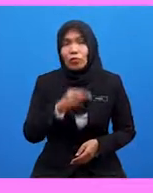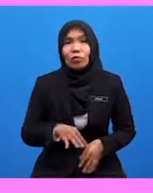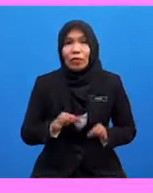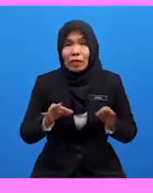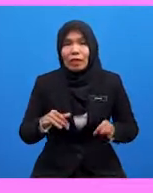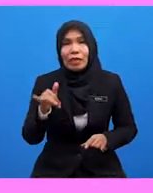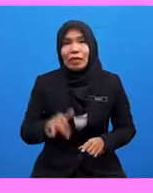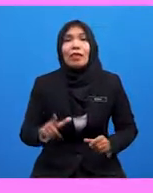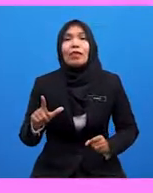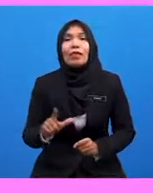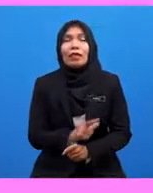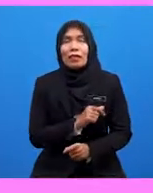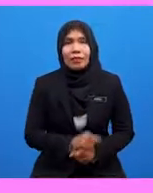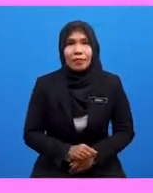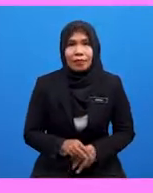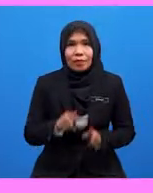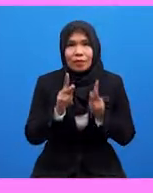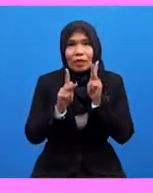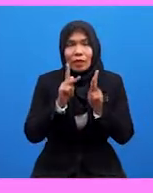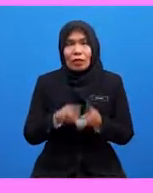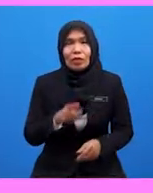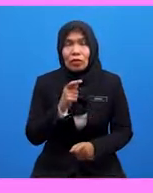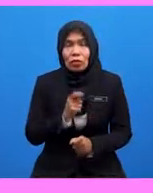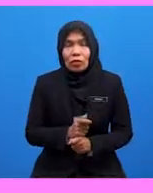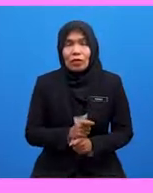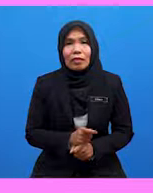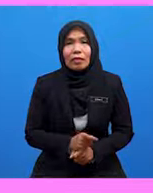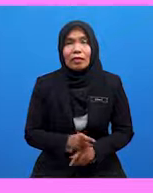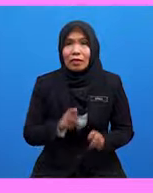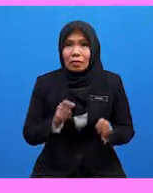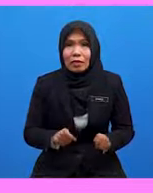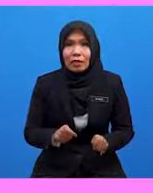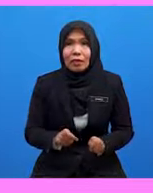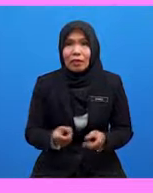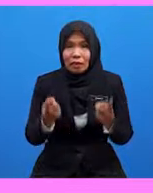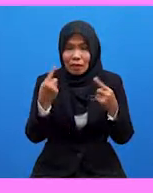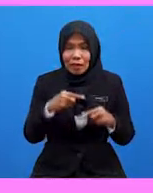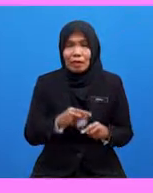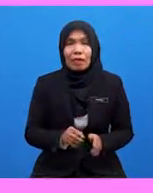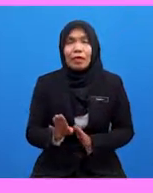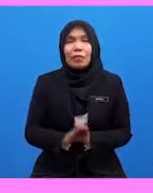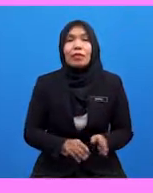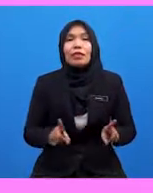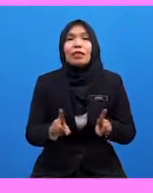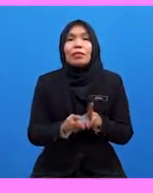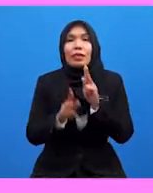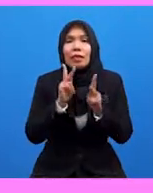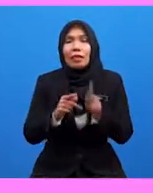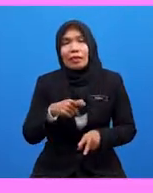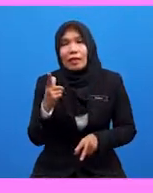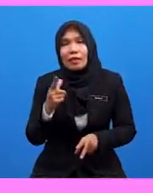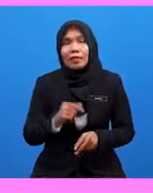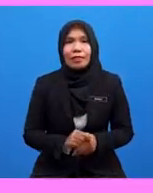Oleh itu, kata tugas perlu hadir bersama dengan kata lain untuk mendukung fungsi